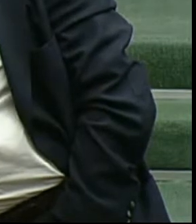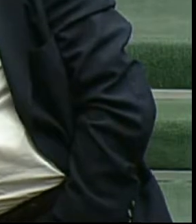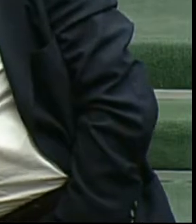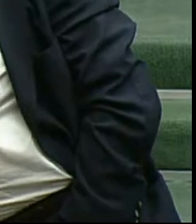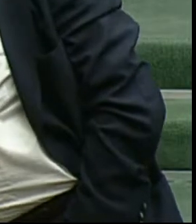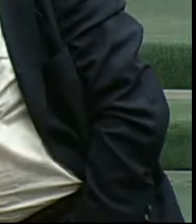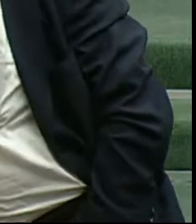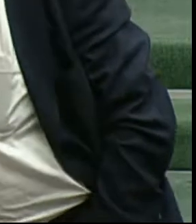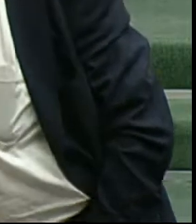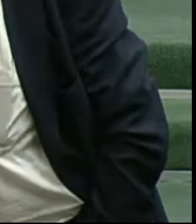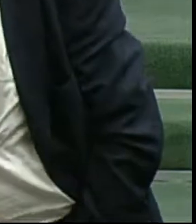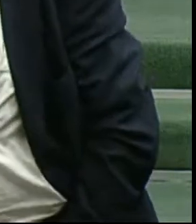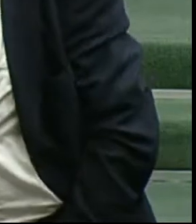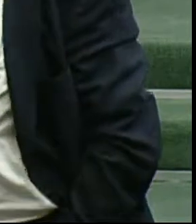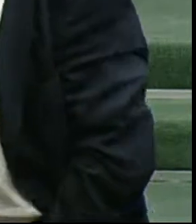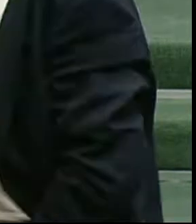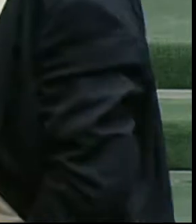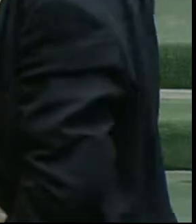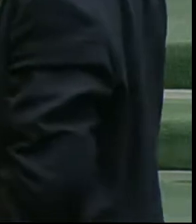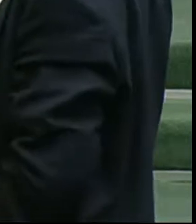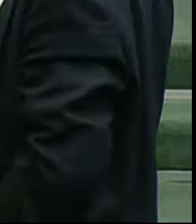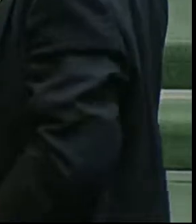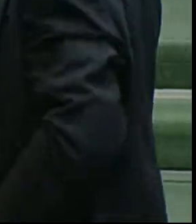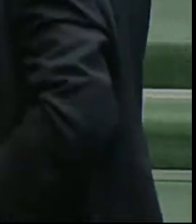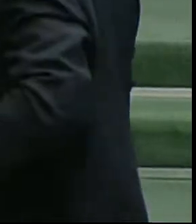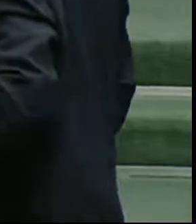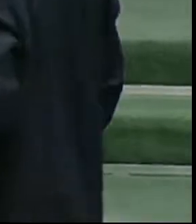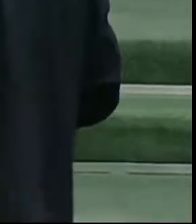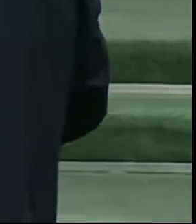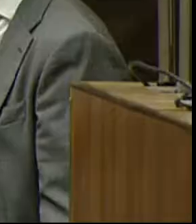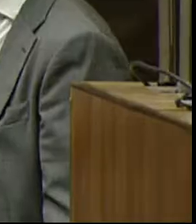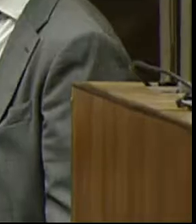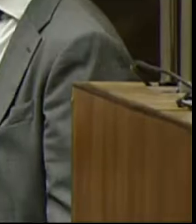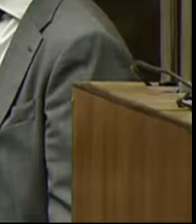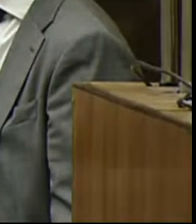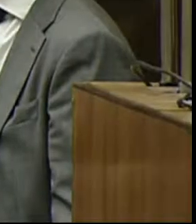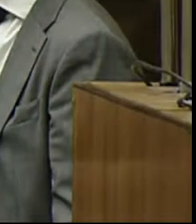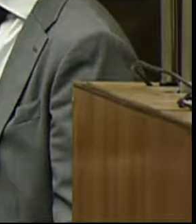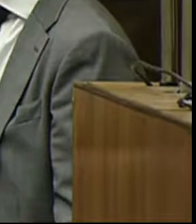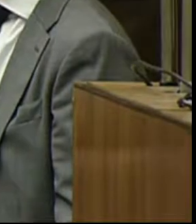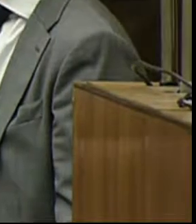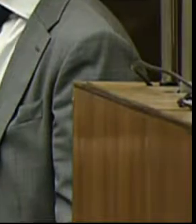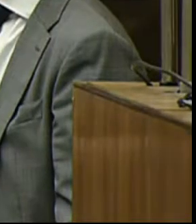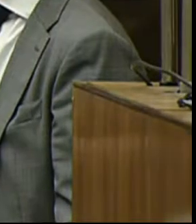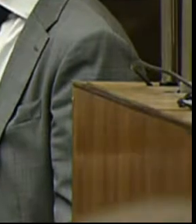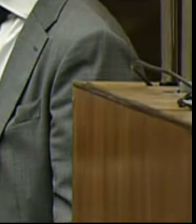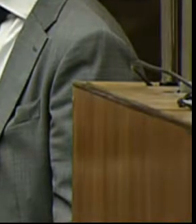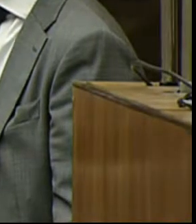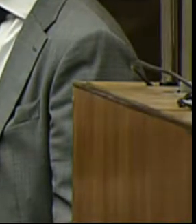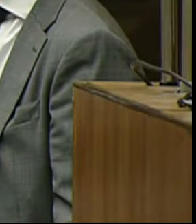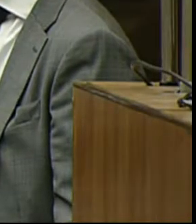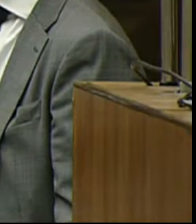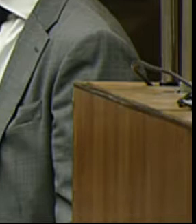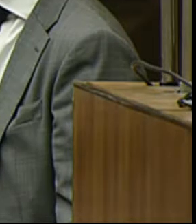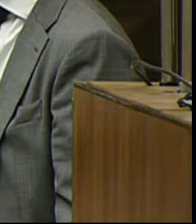in Augenschein nehmen, dass hier auch alles korrekt abläuft. Das amtliche Endergebnis ist dann übrigens